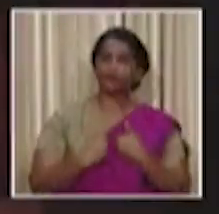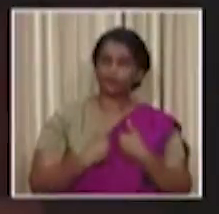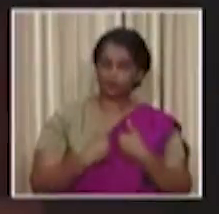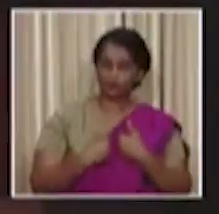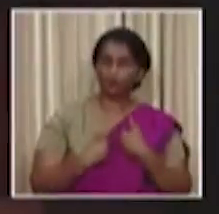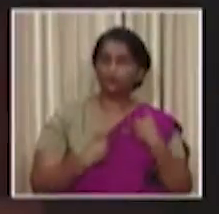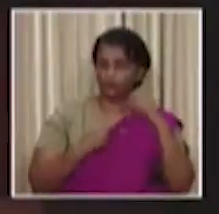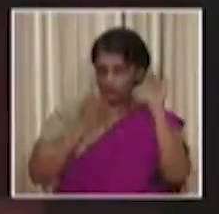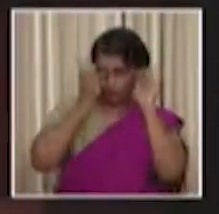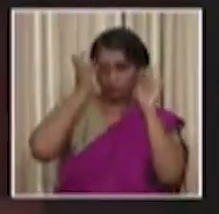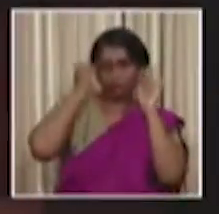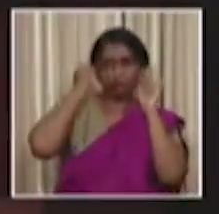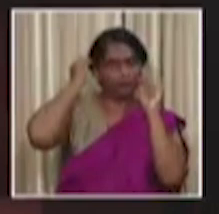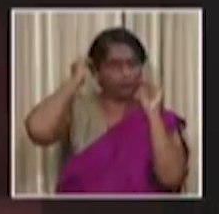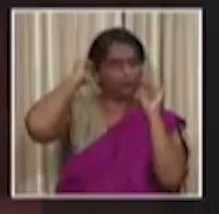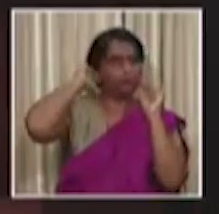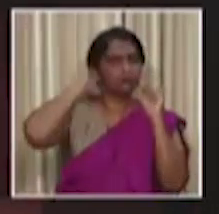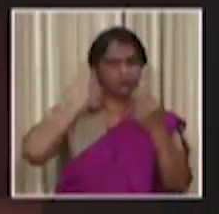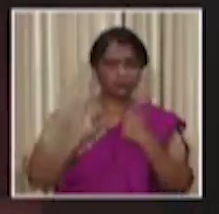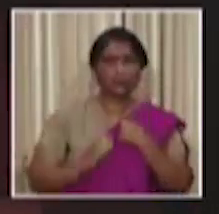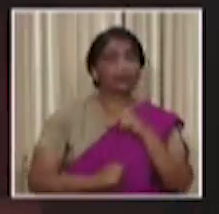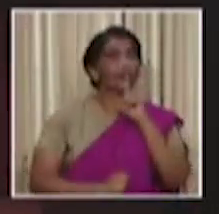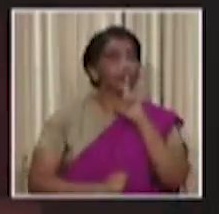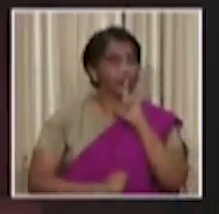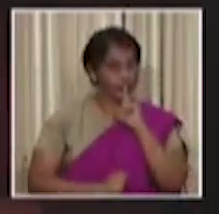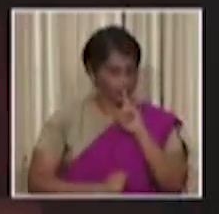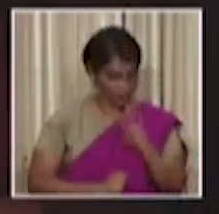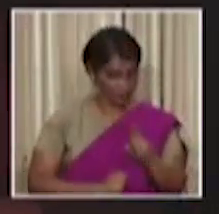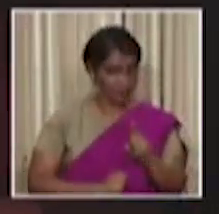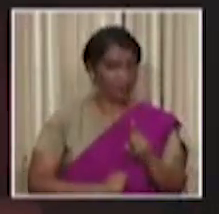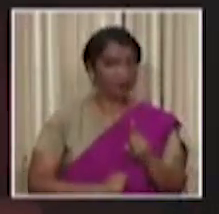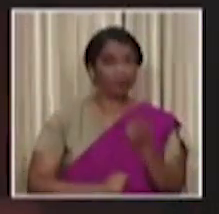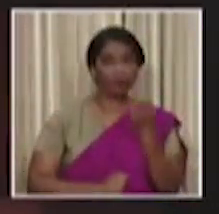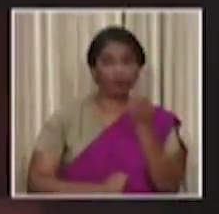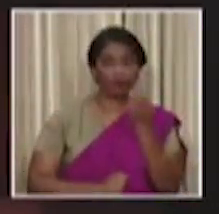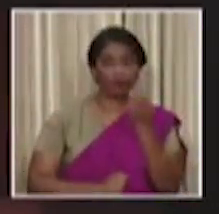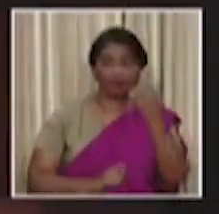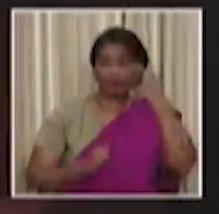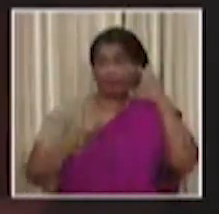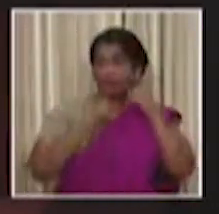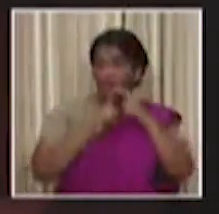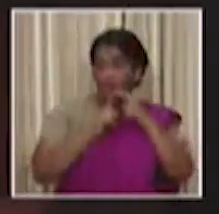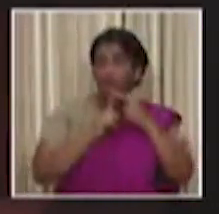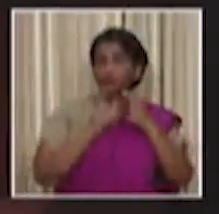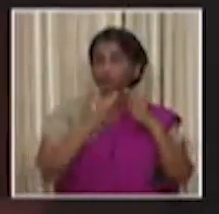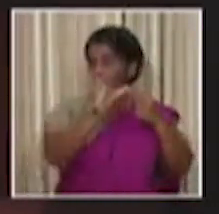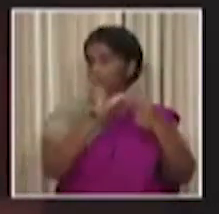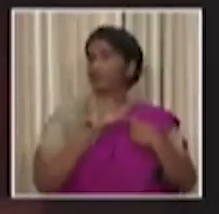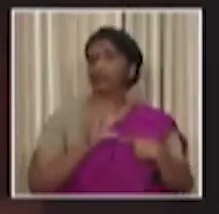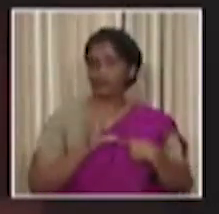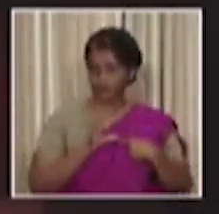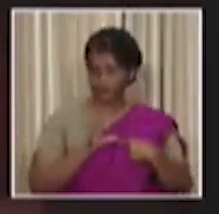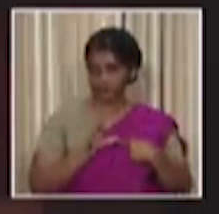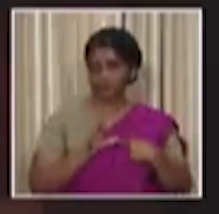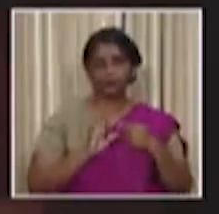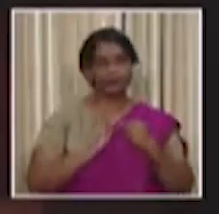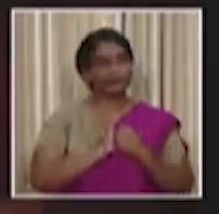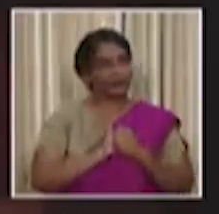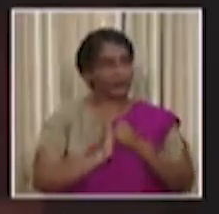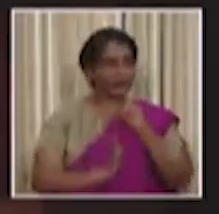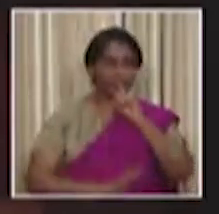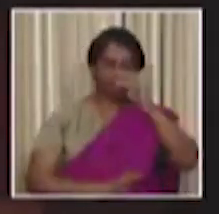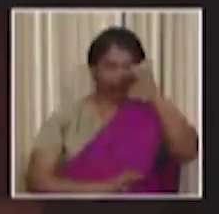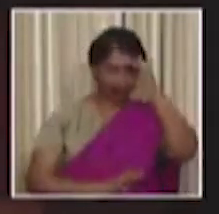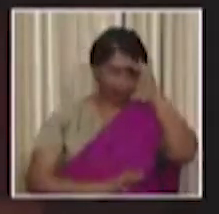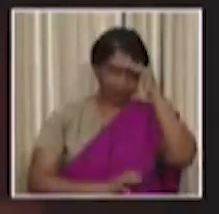මට ඇහුණා මම කියපු කාරණාවට ඒ ආර්ථික විග්‍රහයට ලබා දුන්නු ප්‍රතිචාරය. ගරු